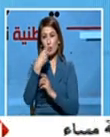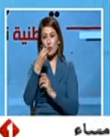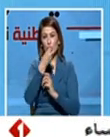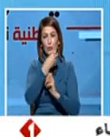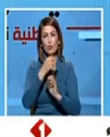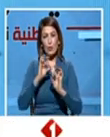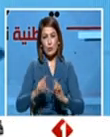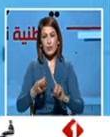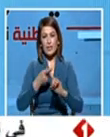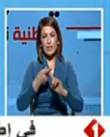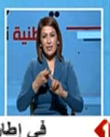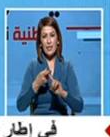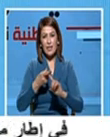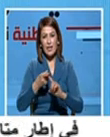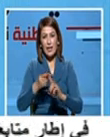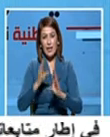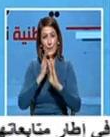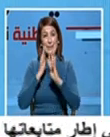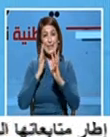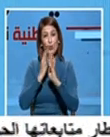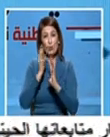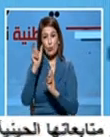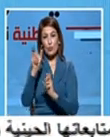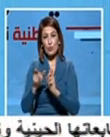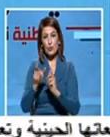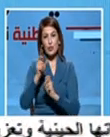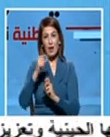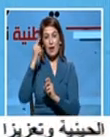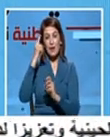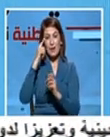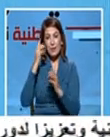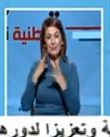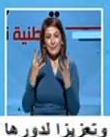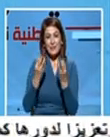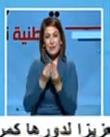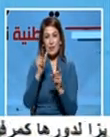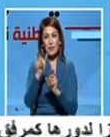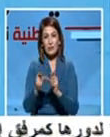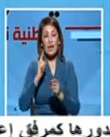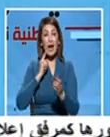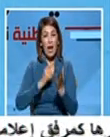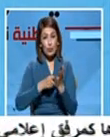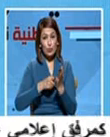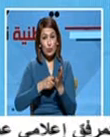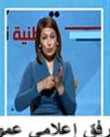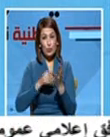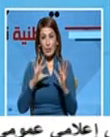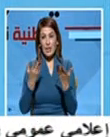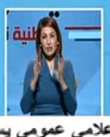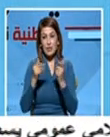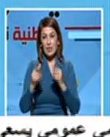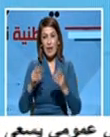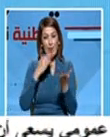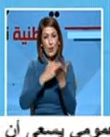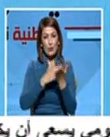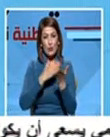معناتها حياتيه سيكوتروب لي سوبستانس فينينوز هذوما فيهم قانون وفيهم وصفات هي